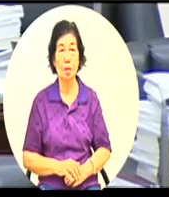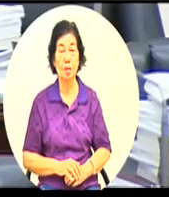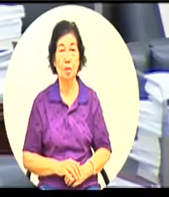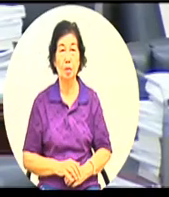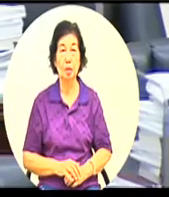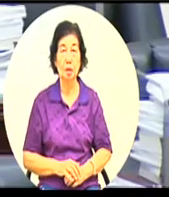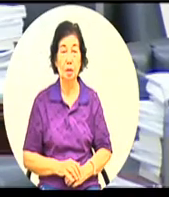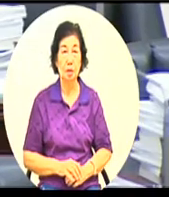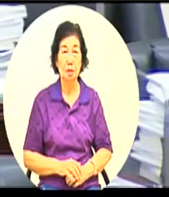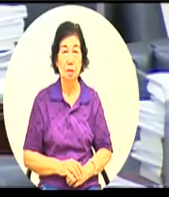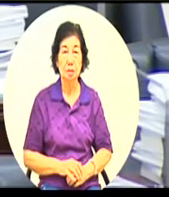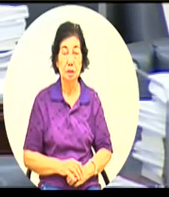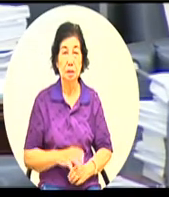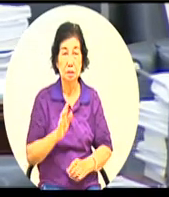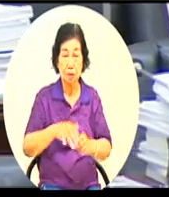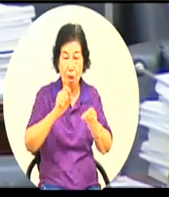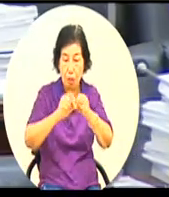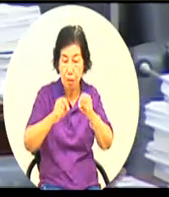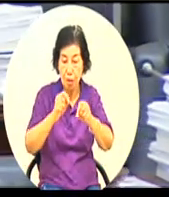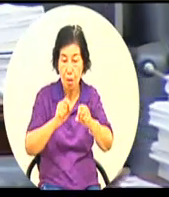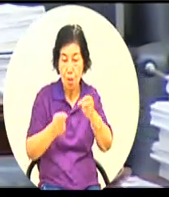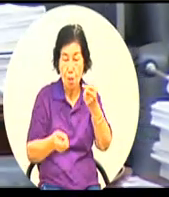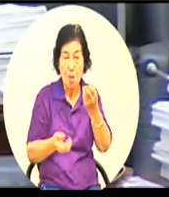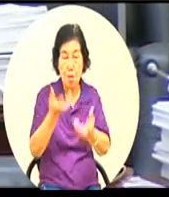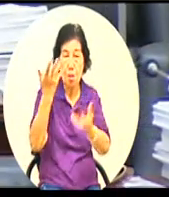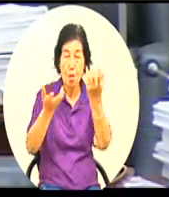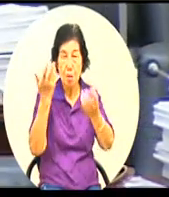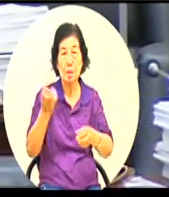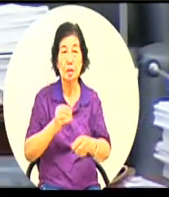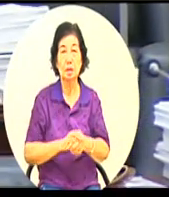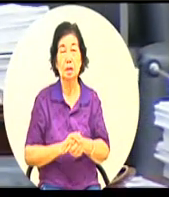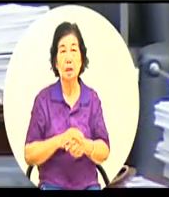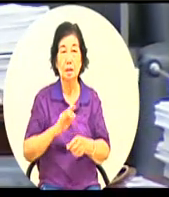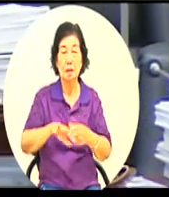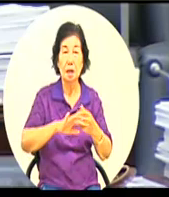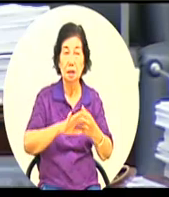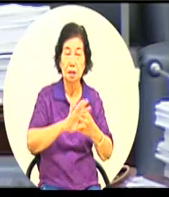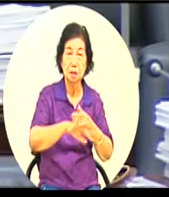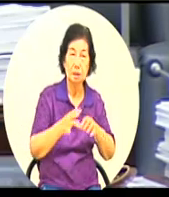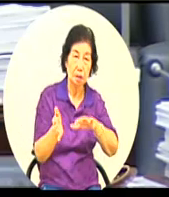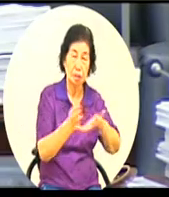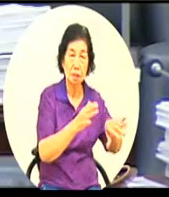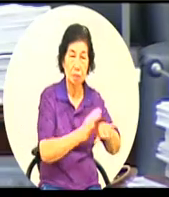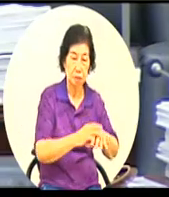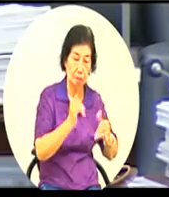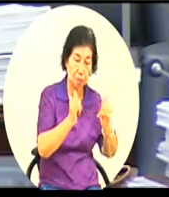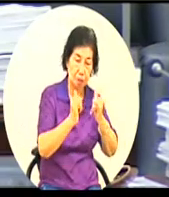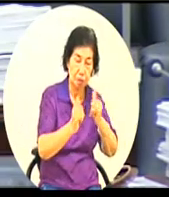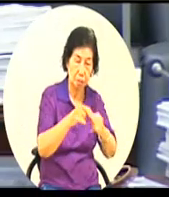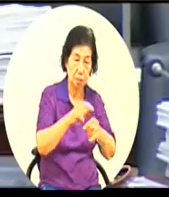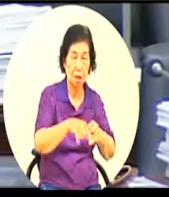酒馆会当点火，啊，百姓点一个灯仔火，安尼要拍尾子，